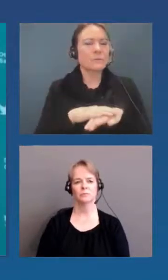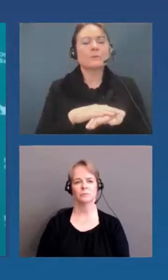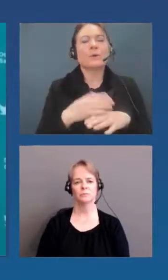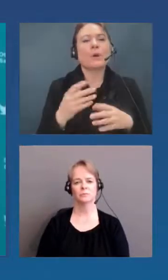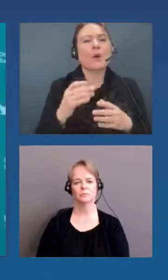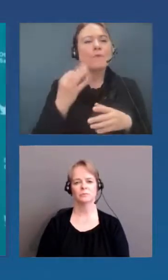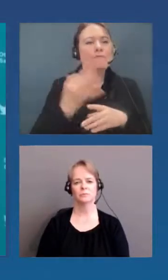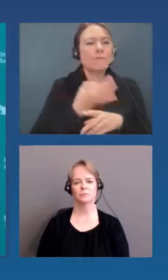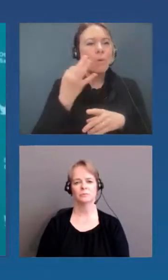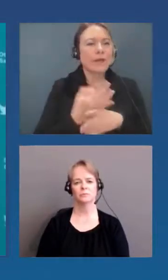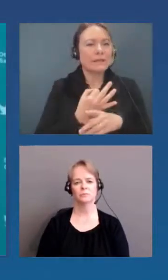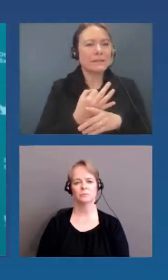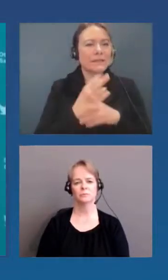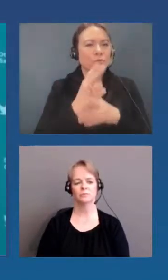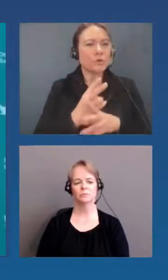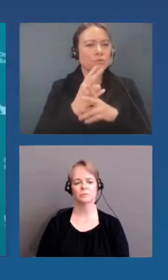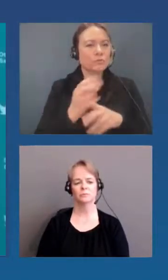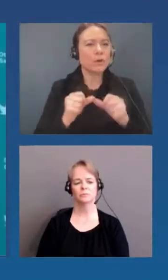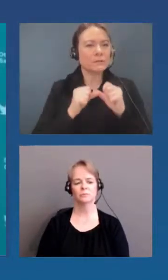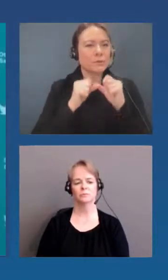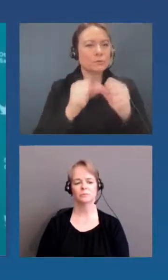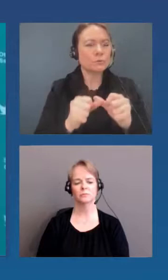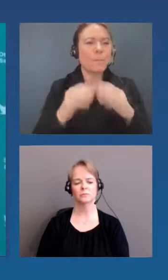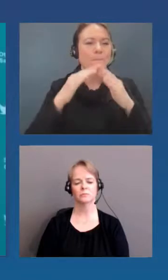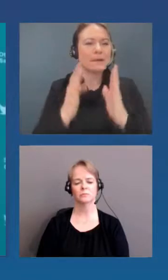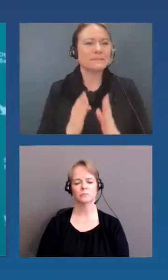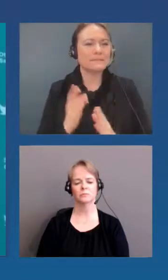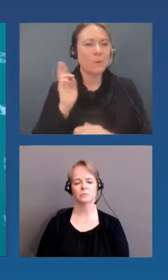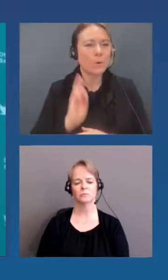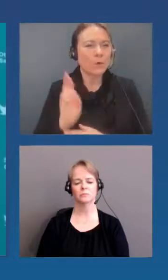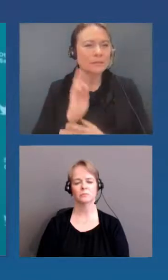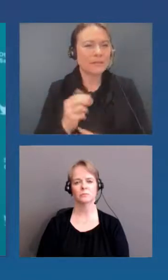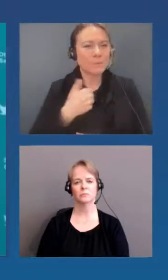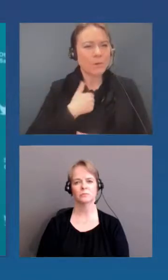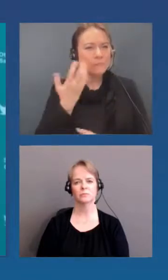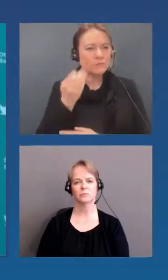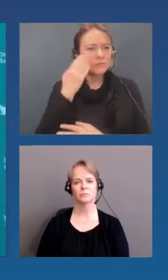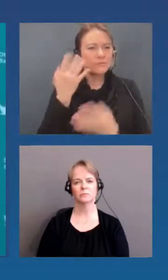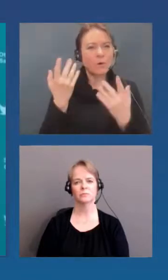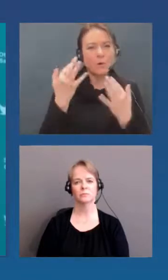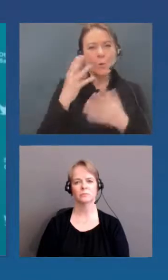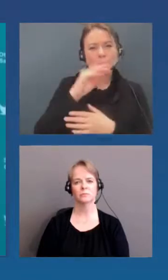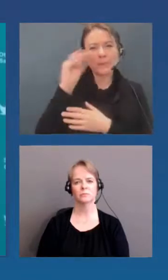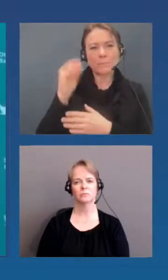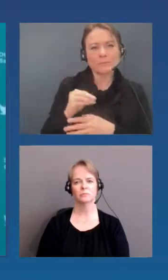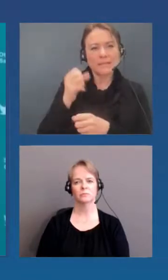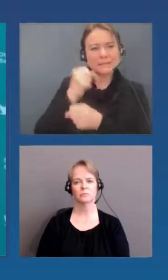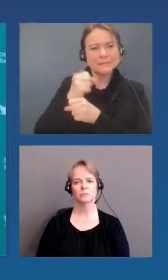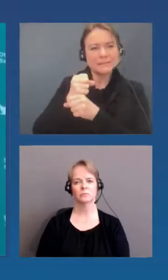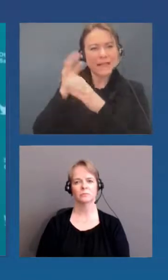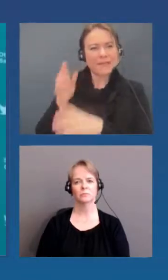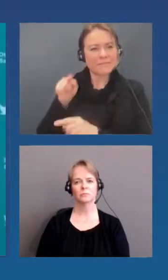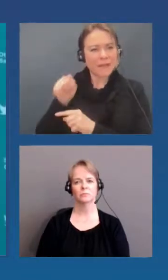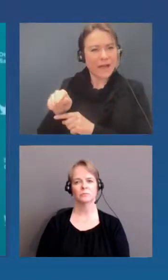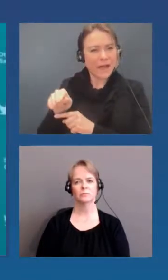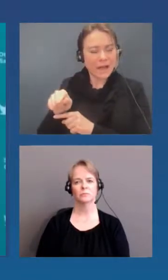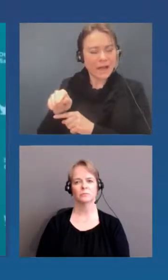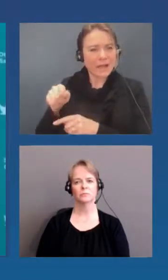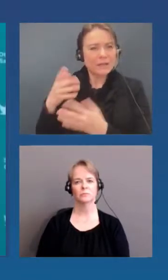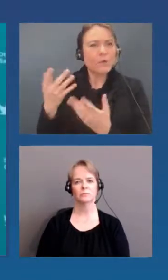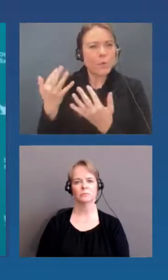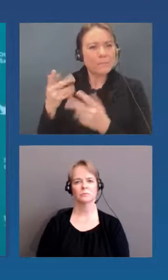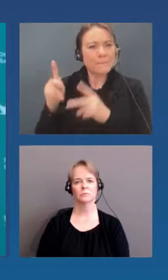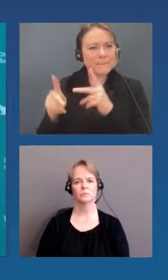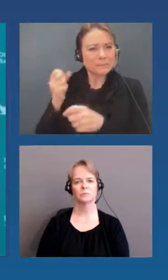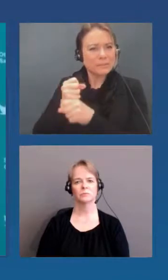foyers de soins de longue durée, des maisons de retraite. Je veux savoir, en fait, quel pourcentage de ces travailleurs-là ont été vaccinés